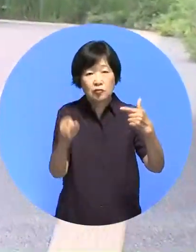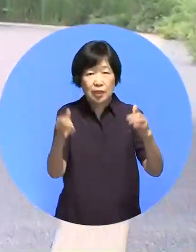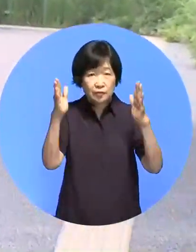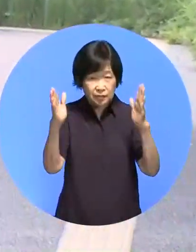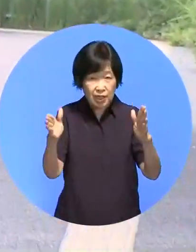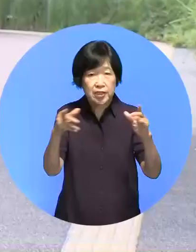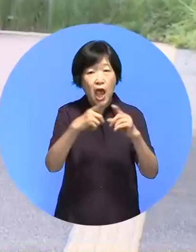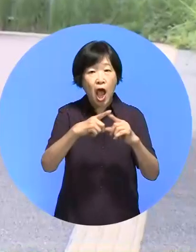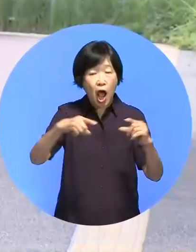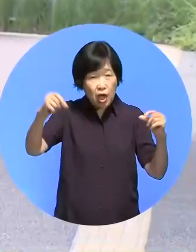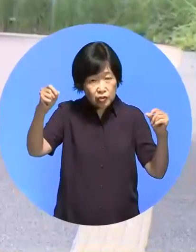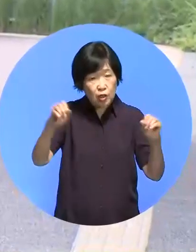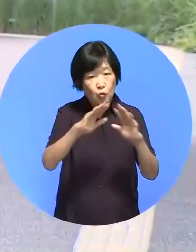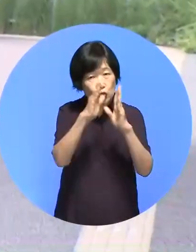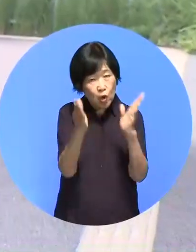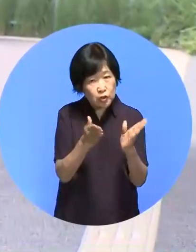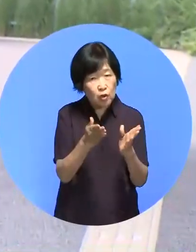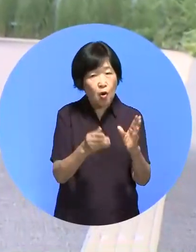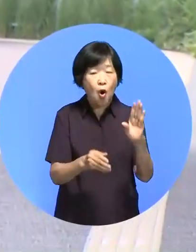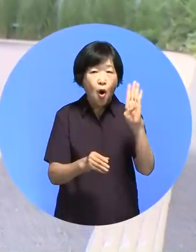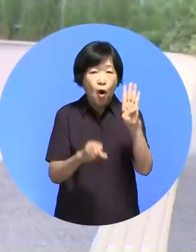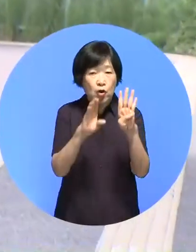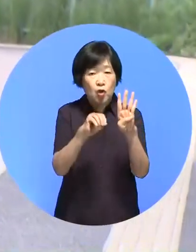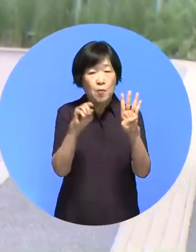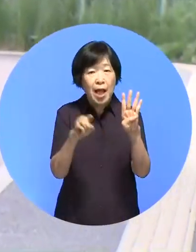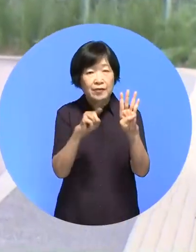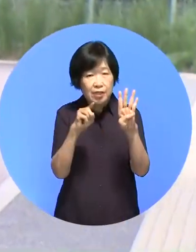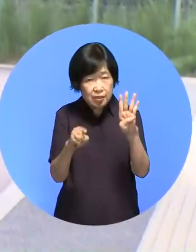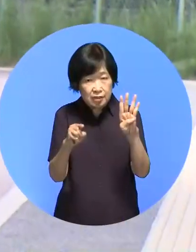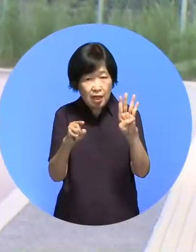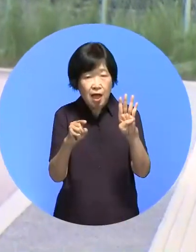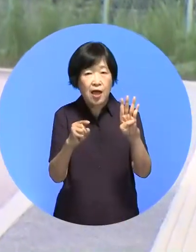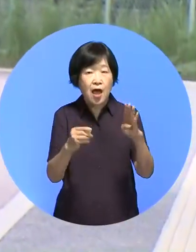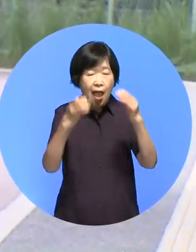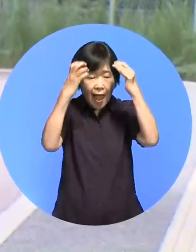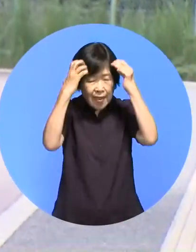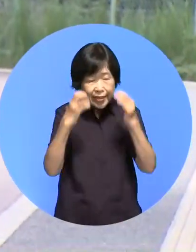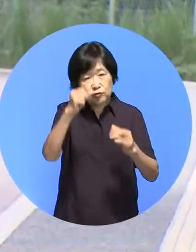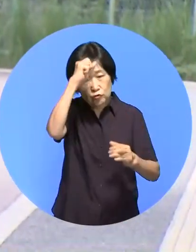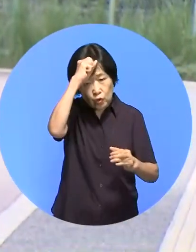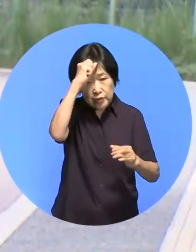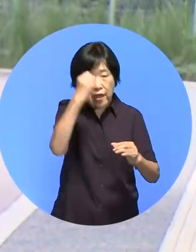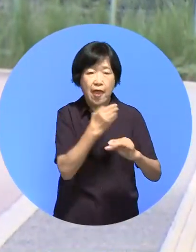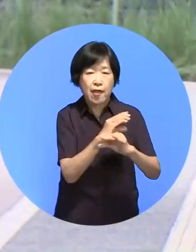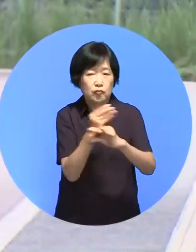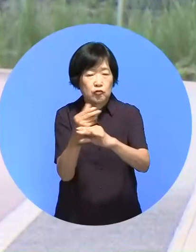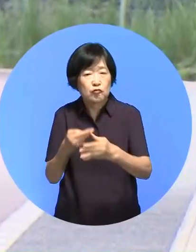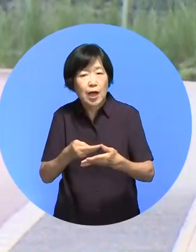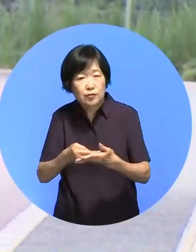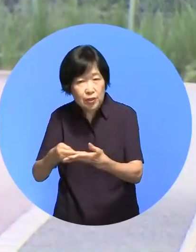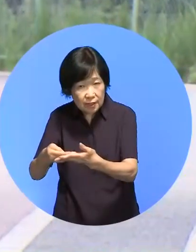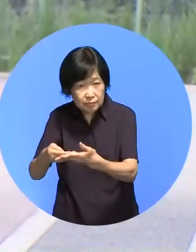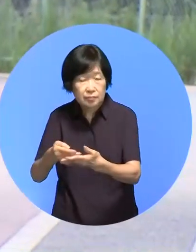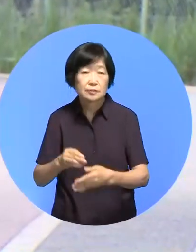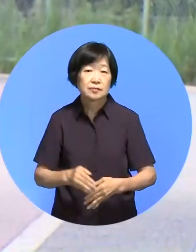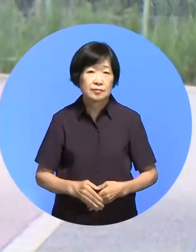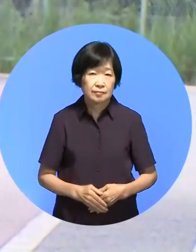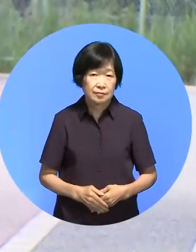月までの夏季には全国でおよそ4万人の人が救急搬送され、多くの方が熱中症になっています